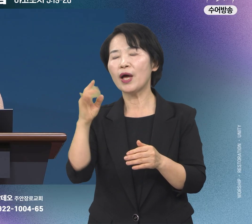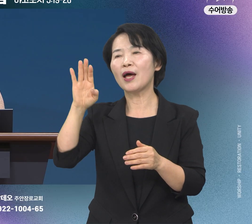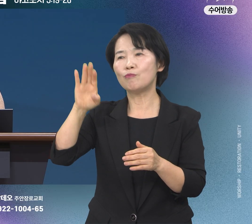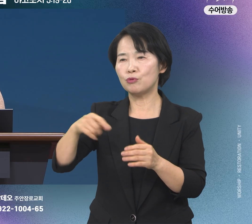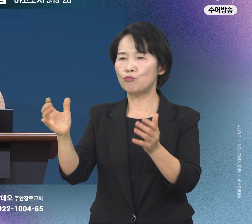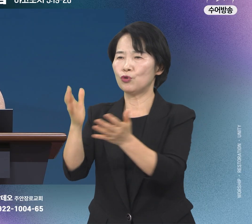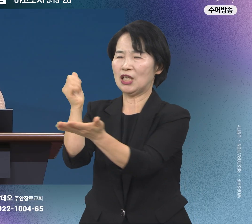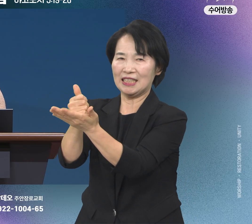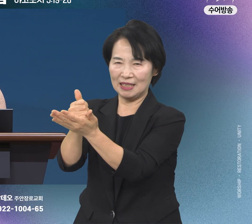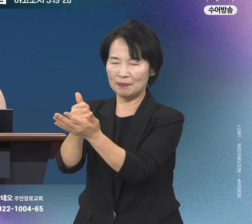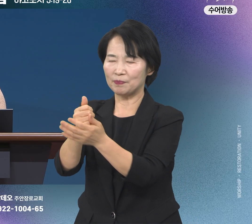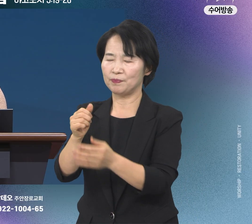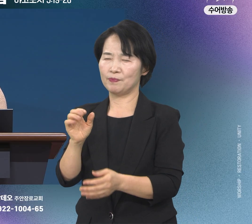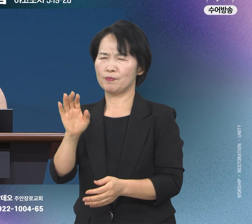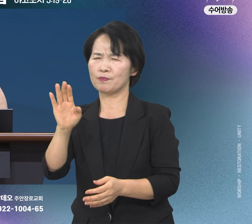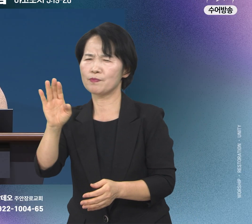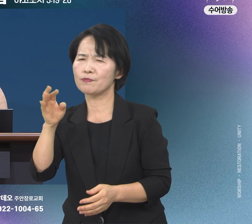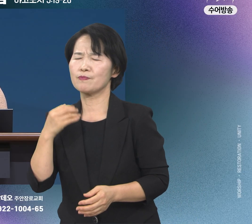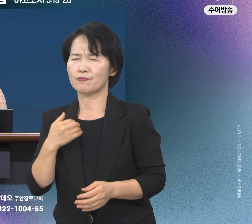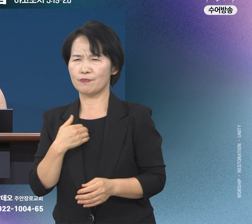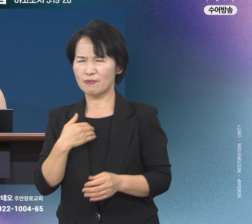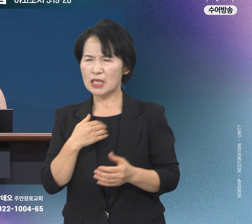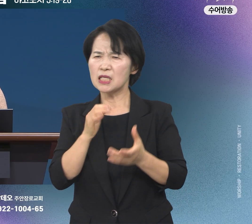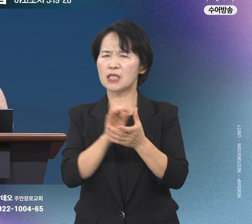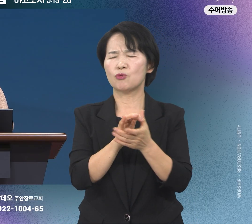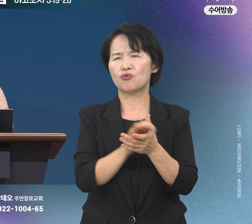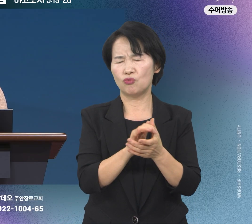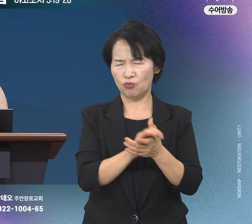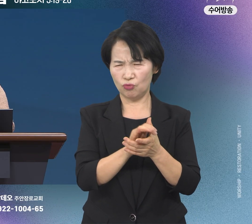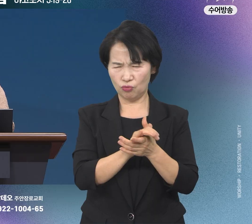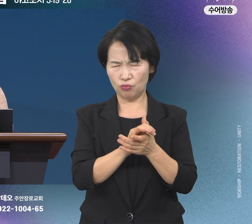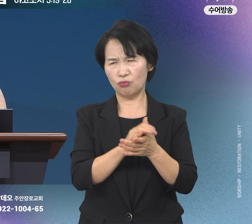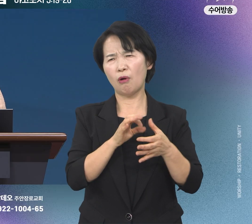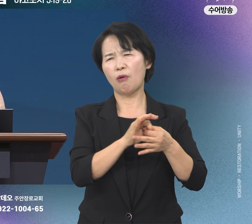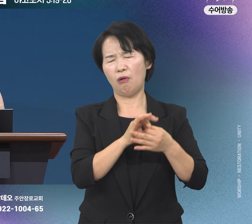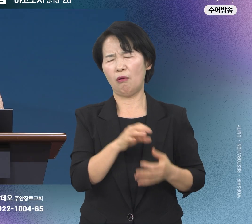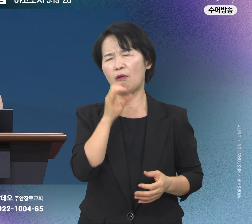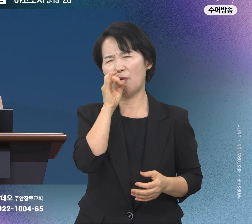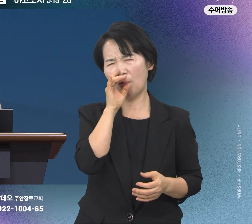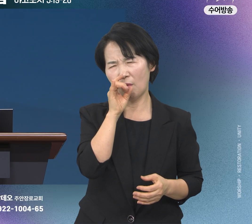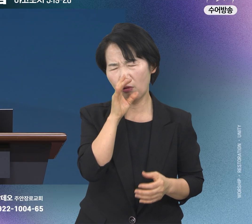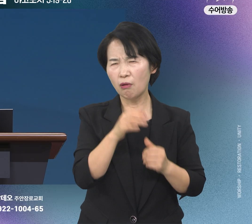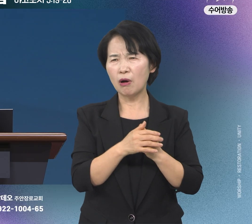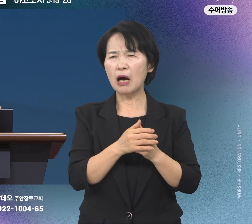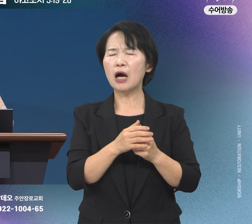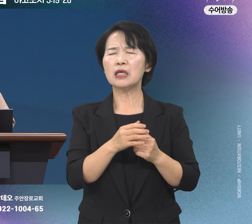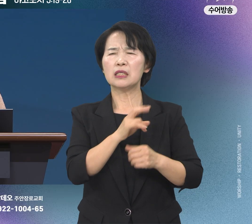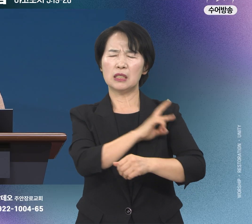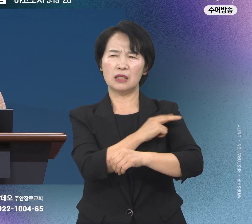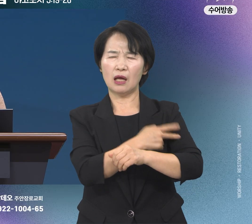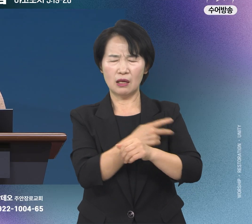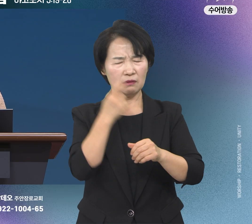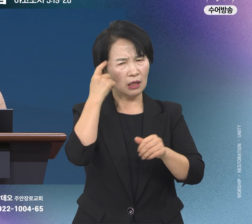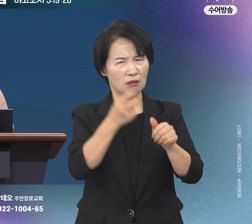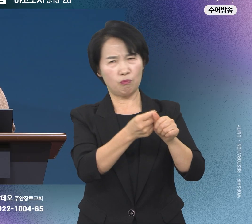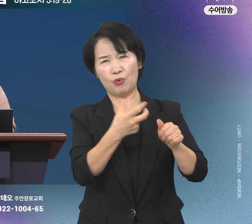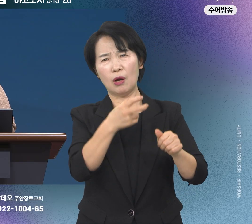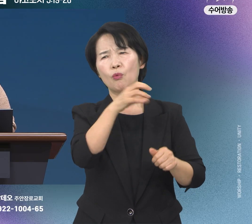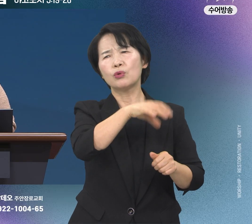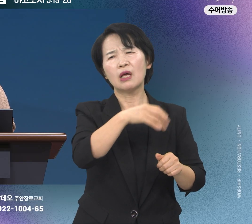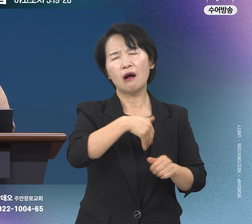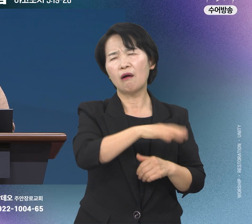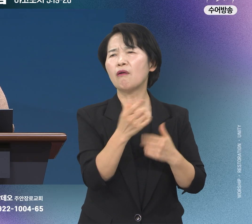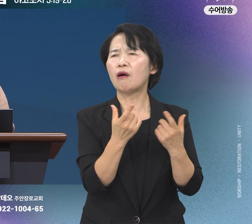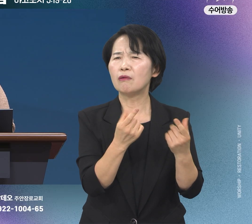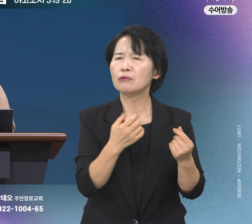같이 신앙생활하고 태어나고 지냈던 친구들이 지금 연락이 안 되고 이단 상담소에 간 것 같은데 제가 어떻게 하면 좋을까요?